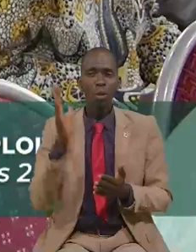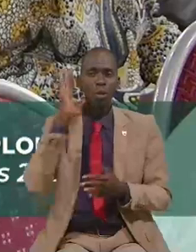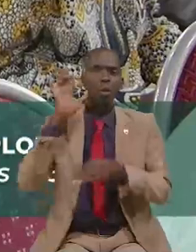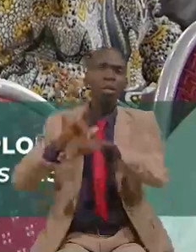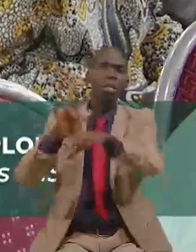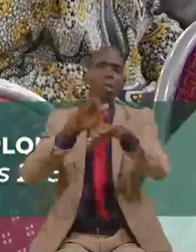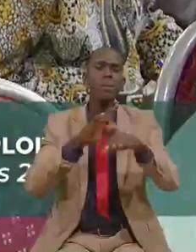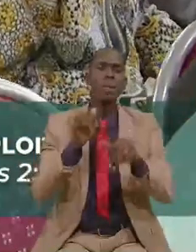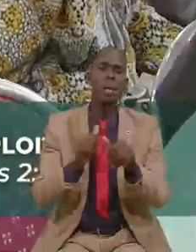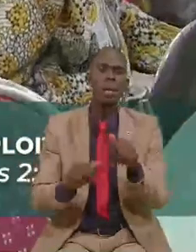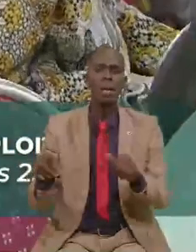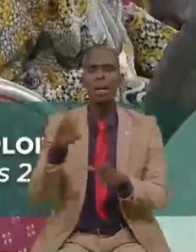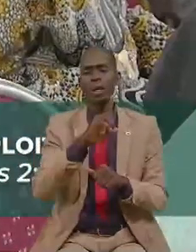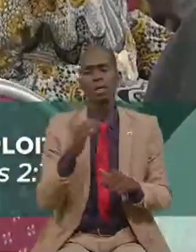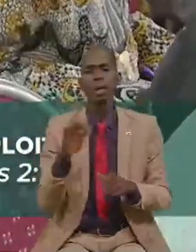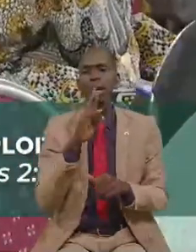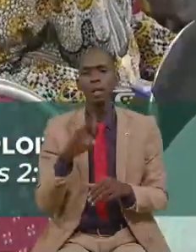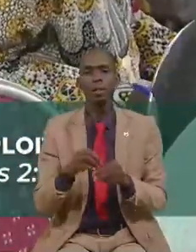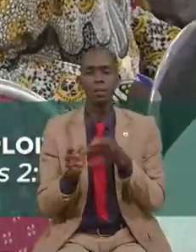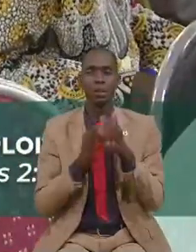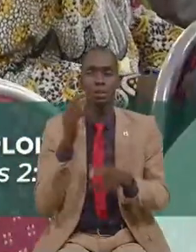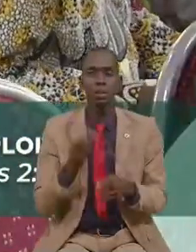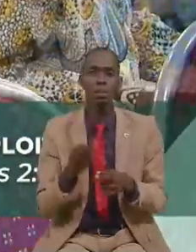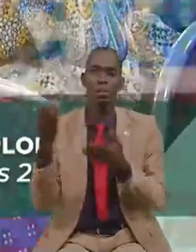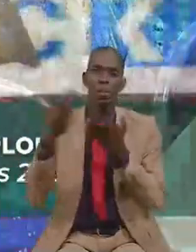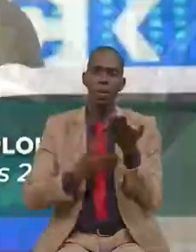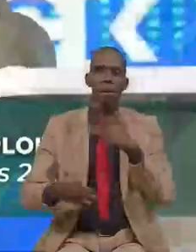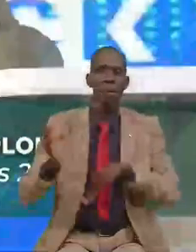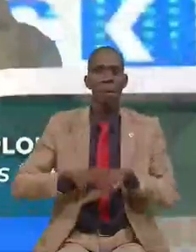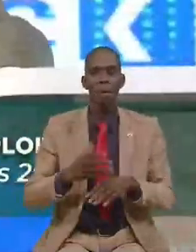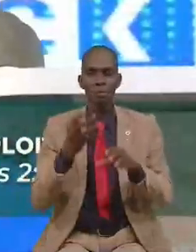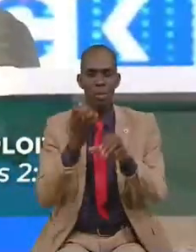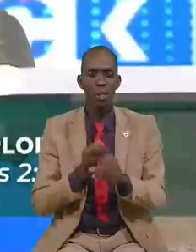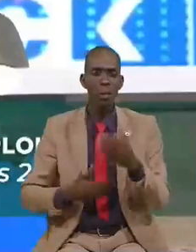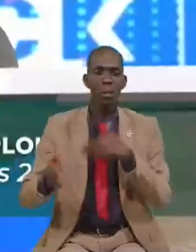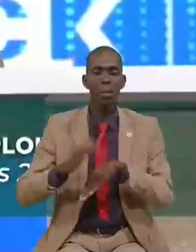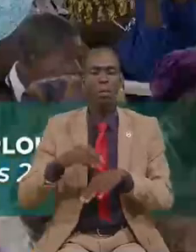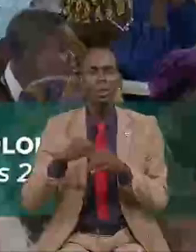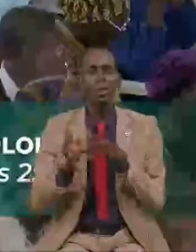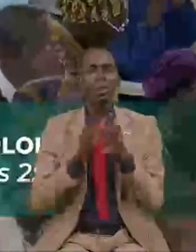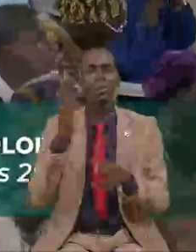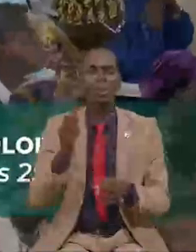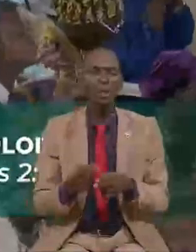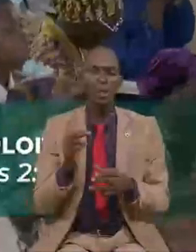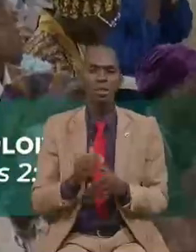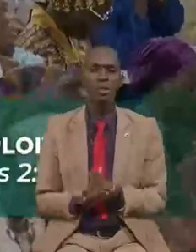là où ils sont. Va les ramener et ils reviendront au nom de Jésus.